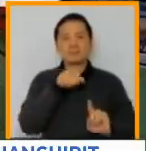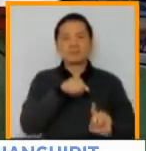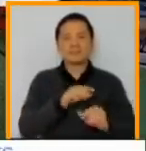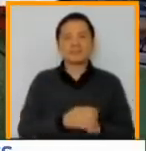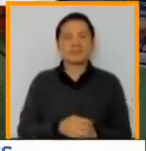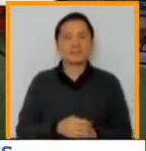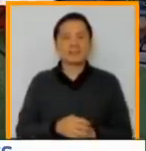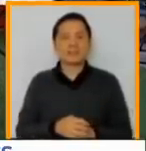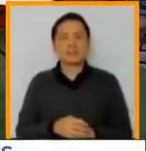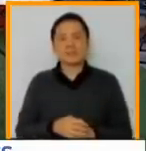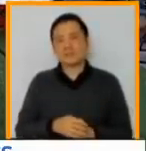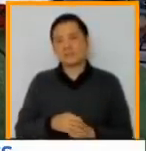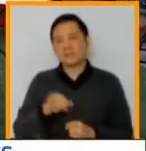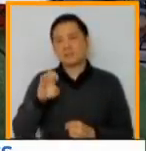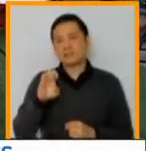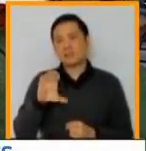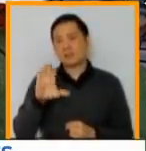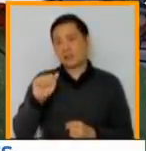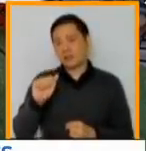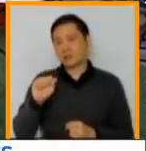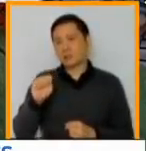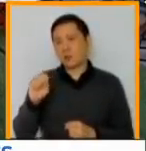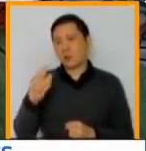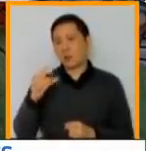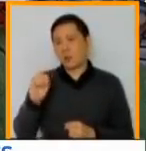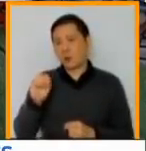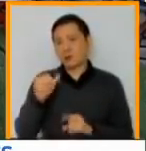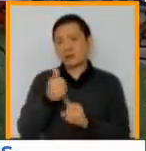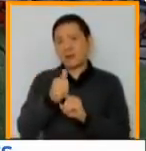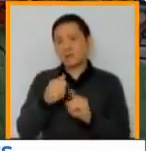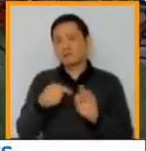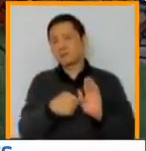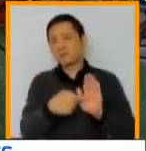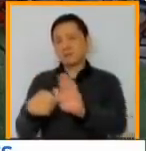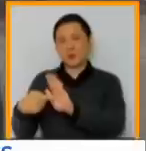mismo sa El Nido, Palawan. Panoorin po ito.